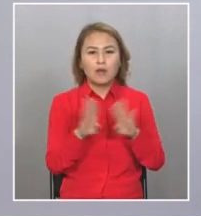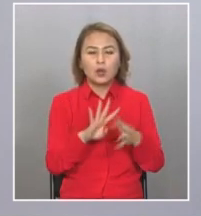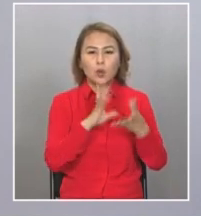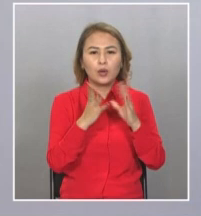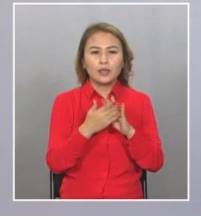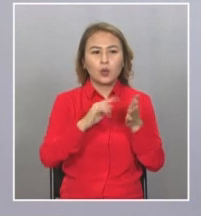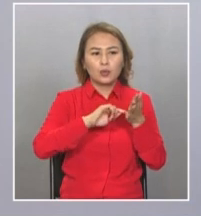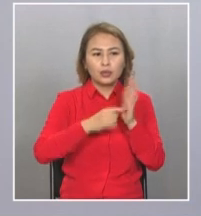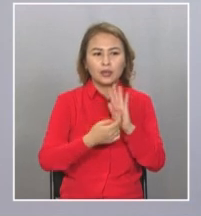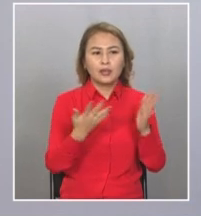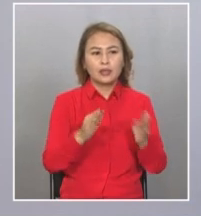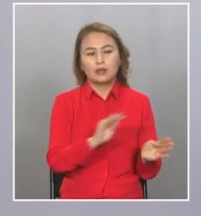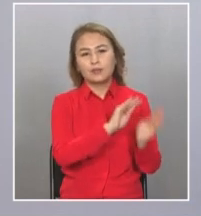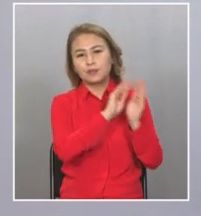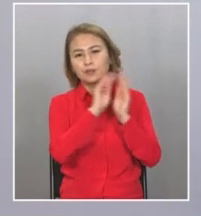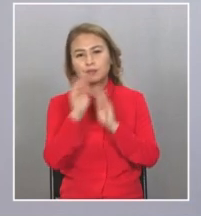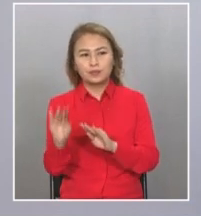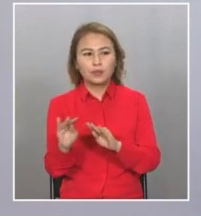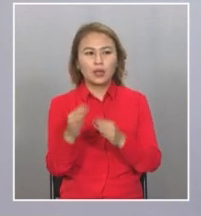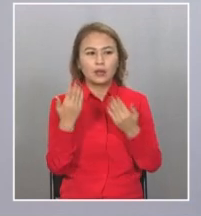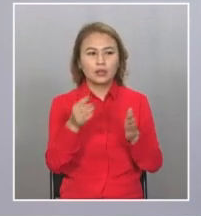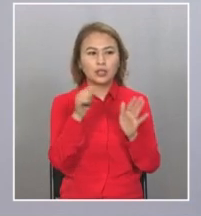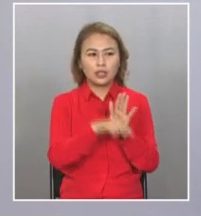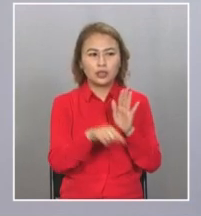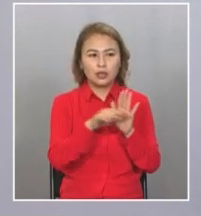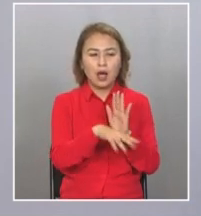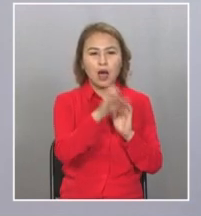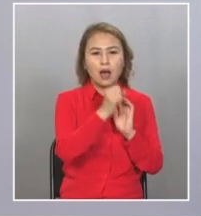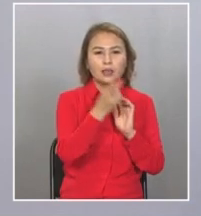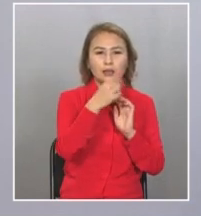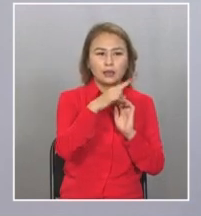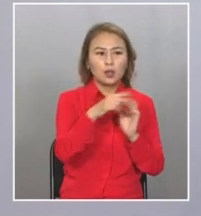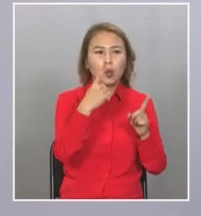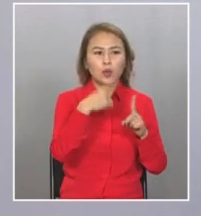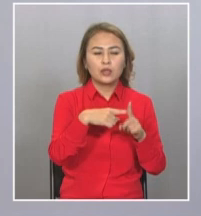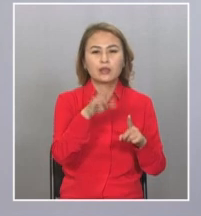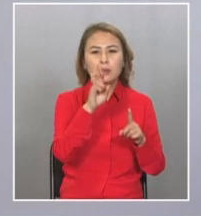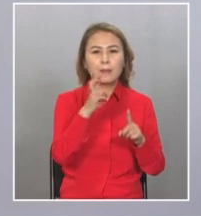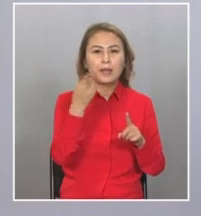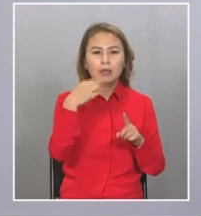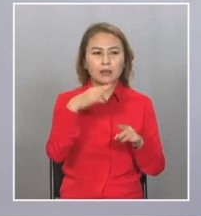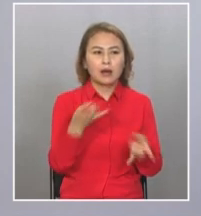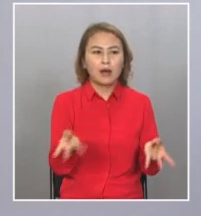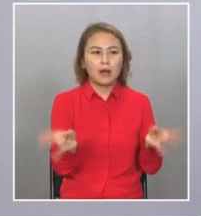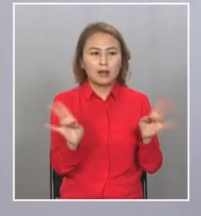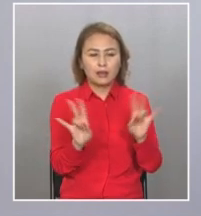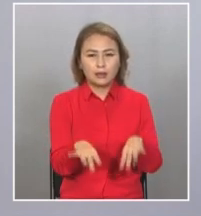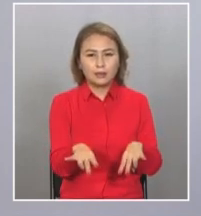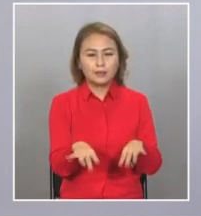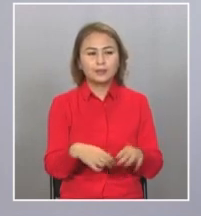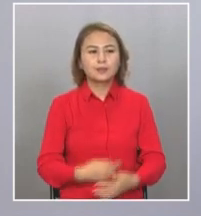көбейткішті жақшаның сыртына шығарсақ, АБ-ны, жақшаның ішінде АД-ы мен БД-ның қосындысы қалады. Енді